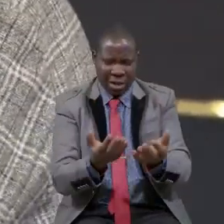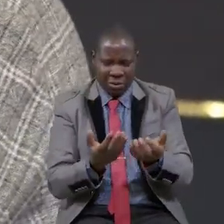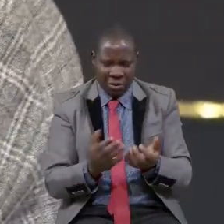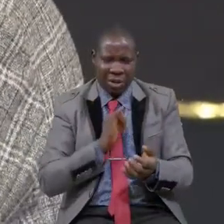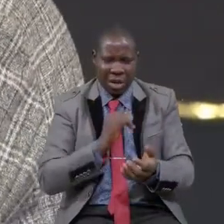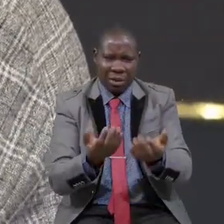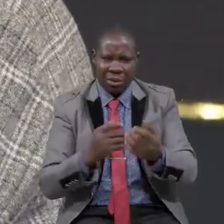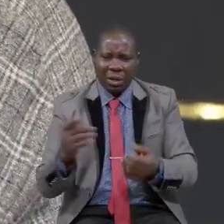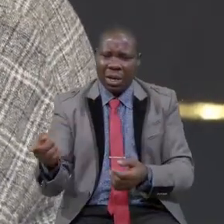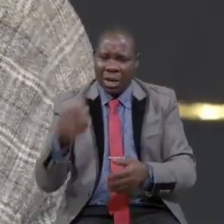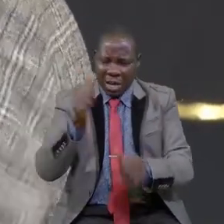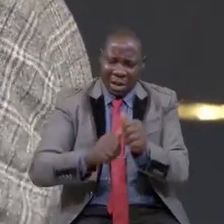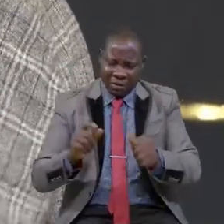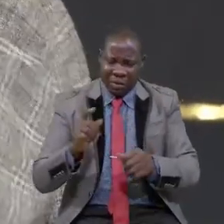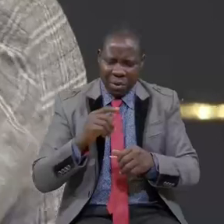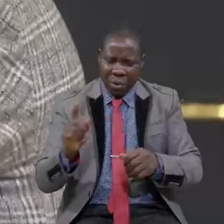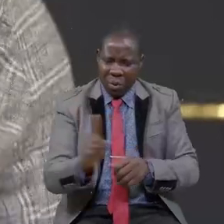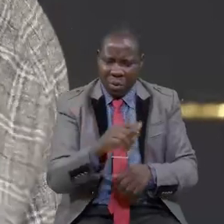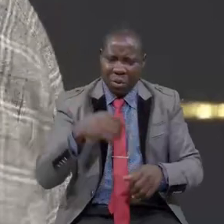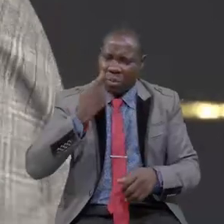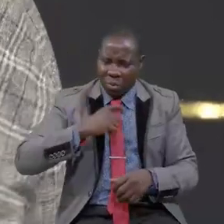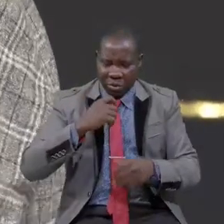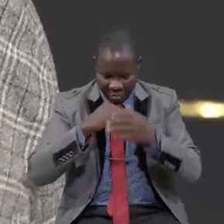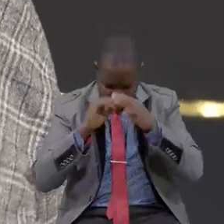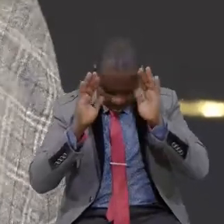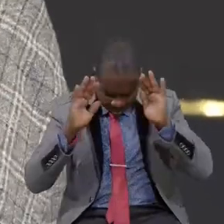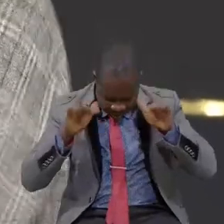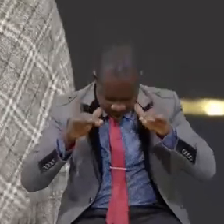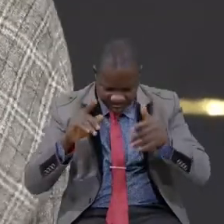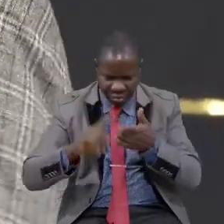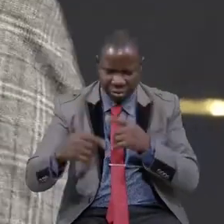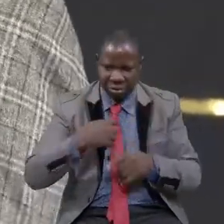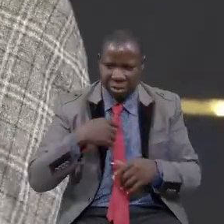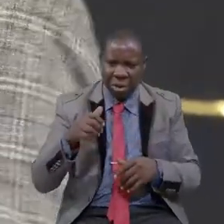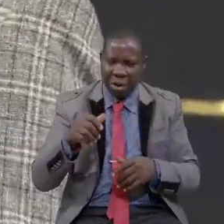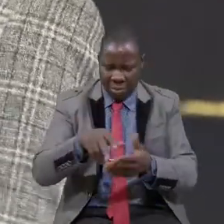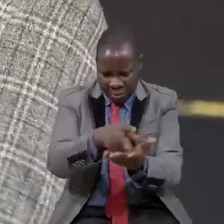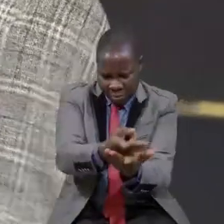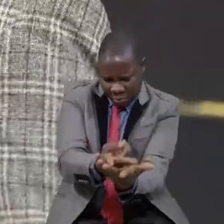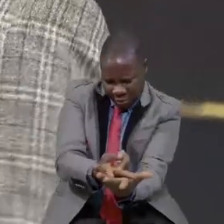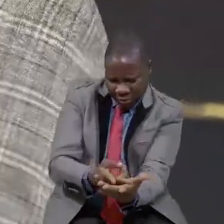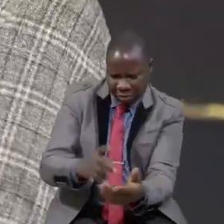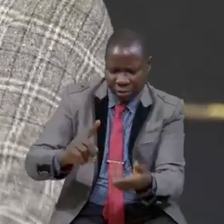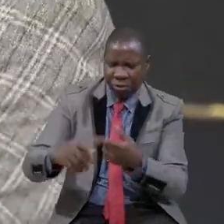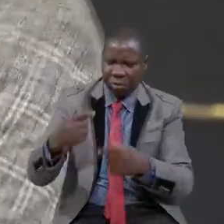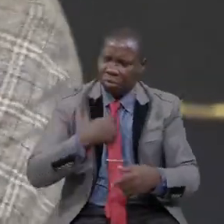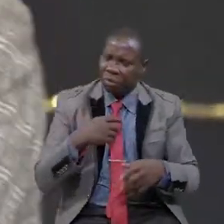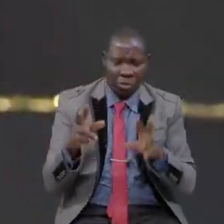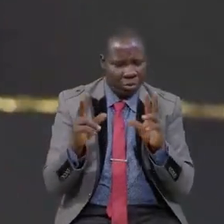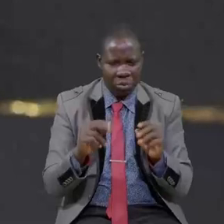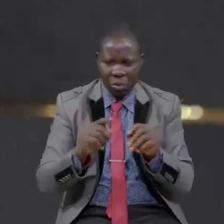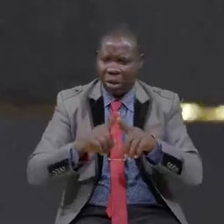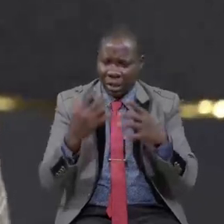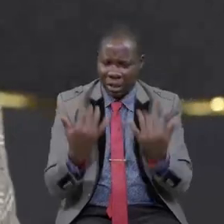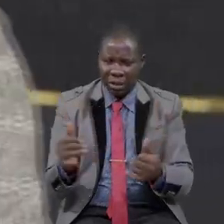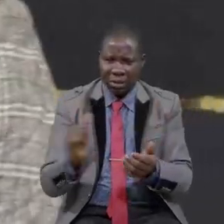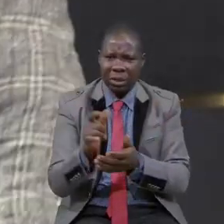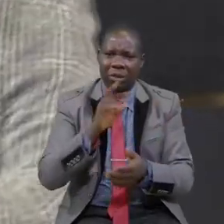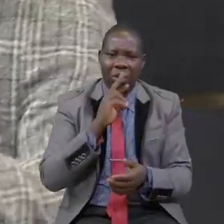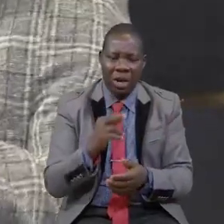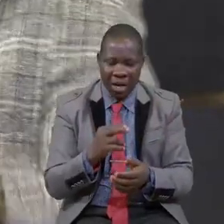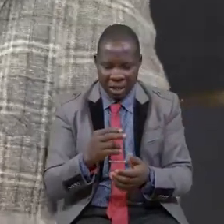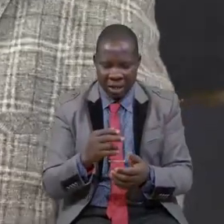ah, ils doivent se courber devant moi, ils doivent se prosterner devant moi. maintenant même que tu as un changement, quand il veut se